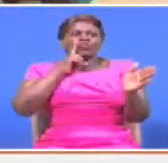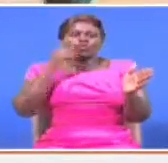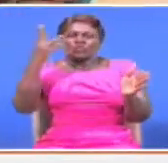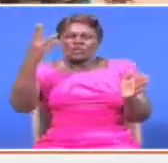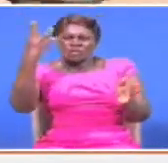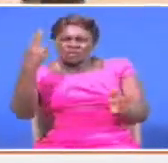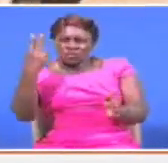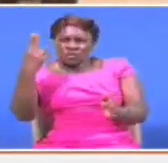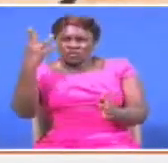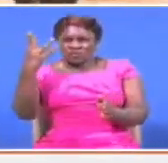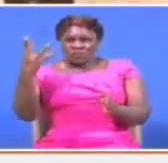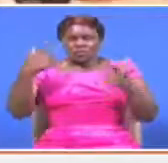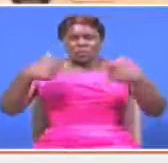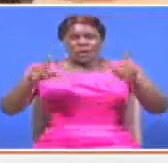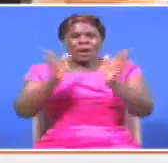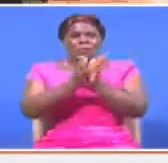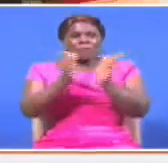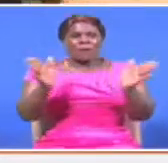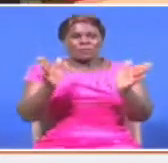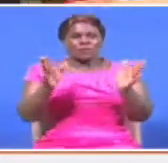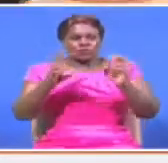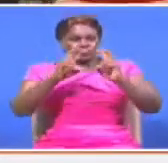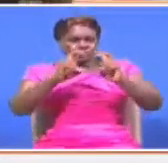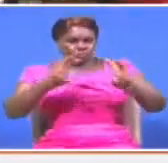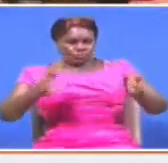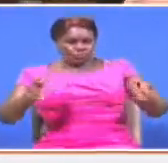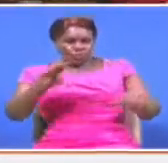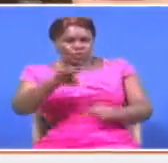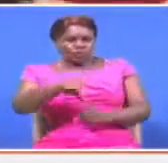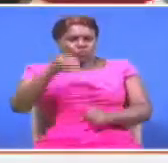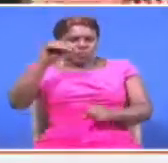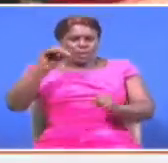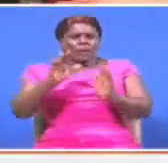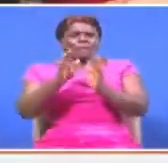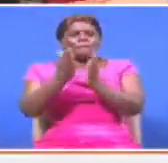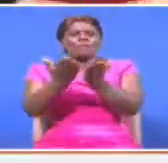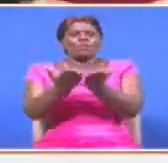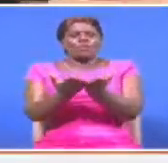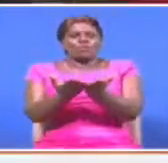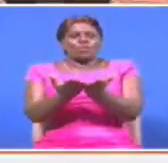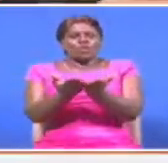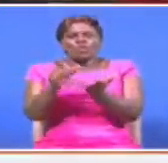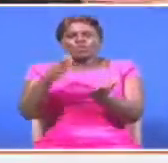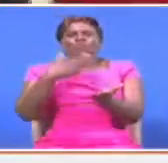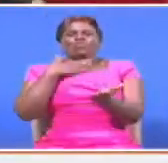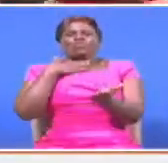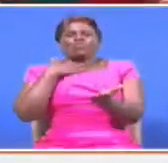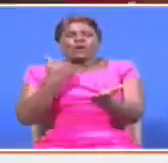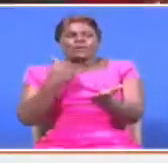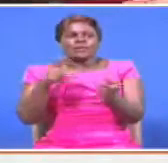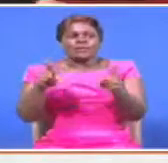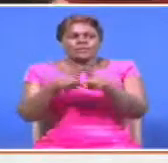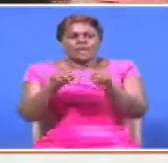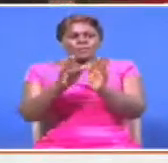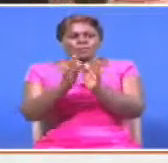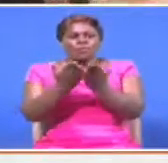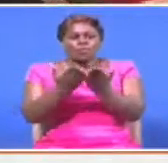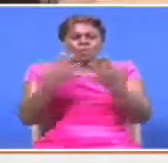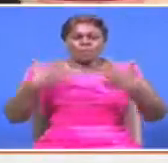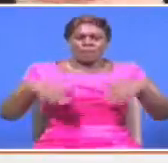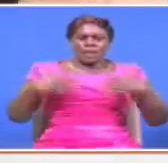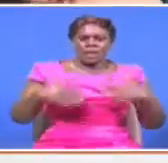24 ili kuwapa fursa ya kukagua, kuchagua na kununua vitabu wanavyovipenda, ikiwa ni pamoja na vitabu vya